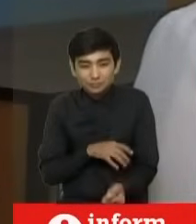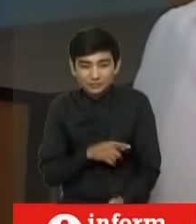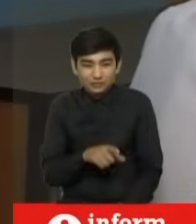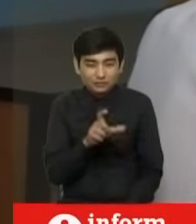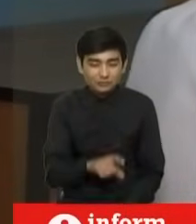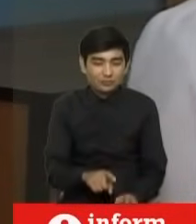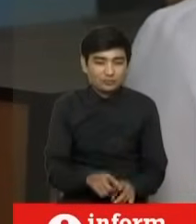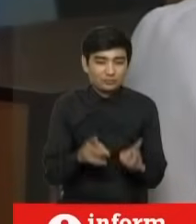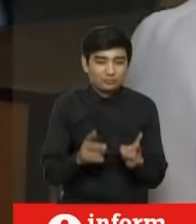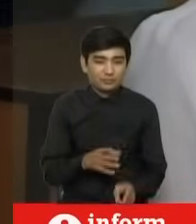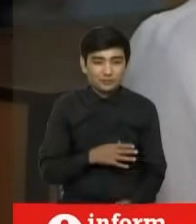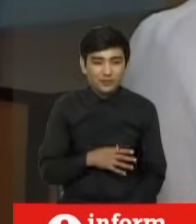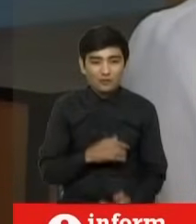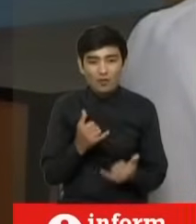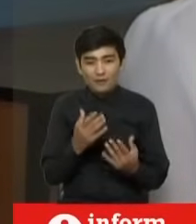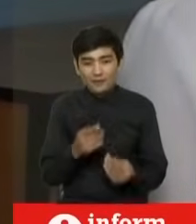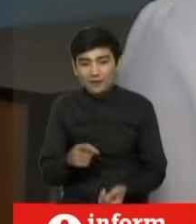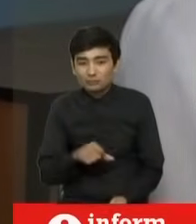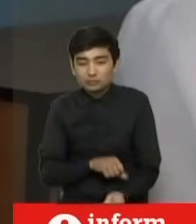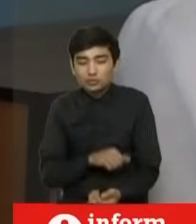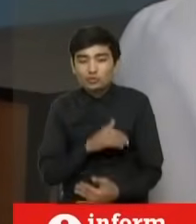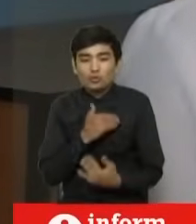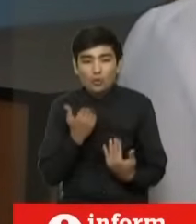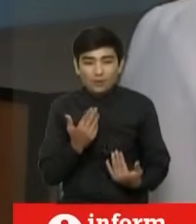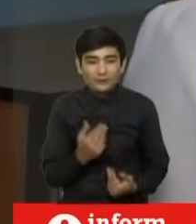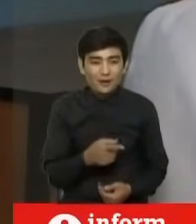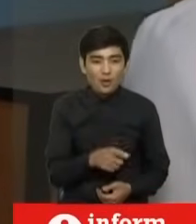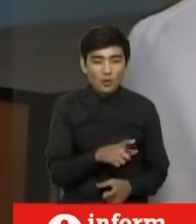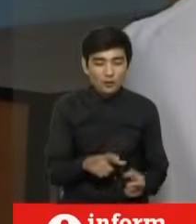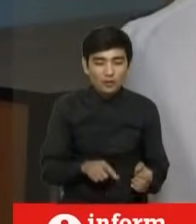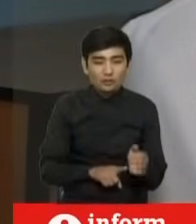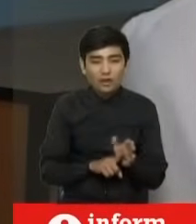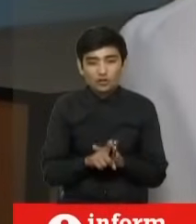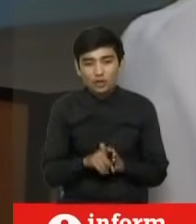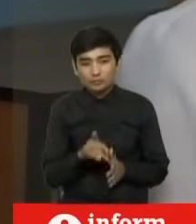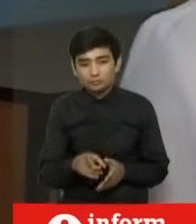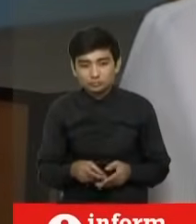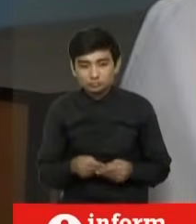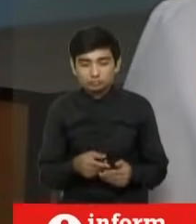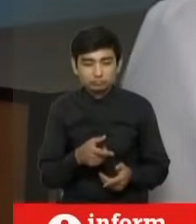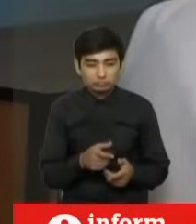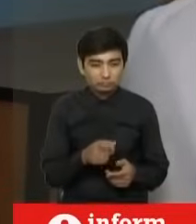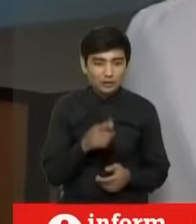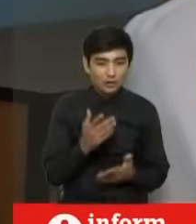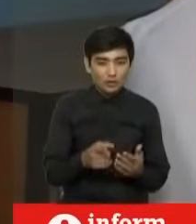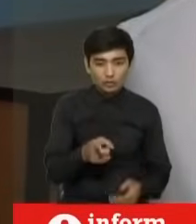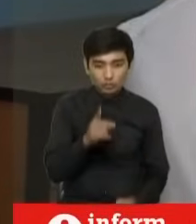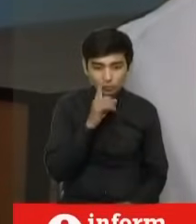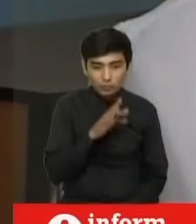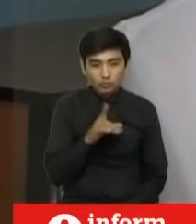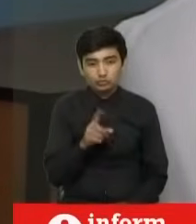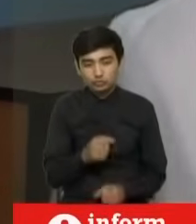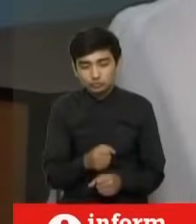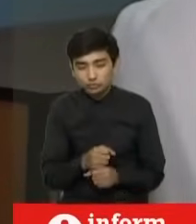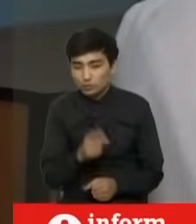на сегодняшний день они не хотят употреблять, но эти люди начинают их шантажировать, что если ты не будешь то-то и